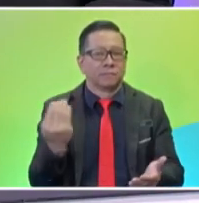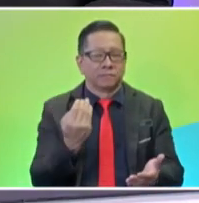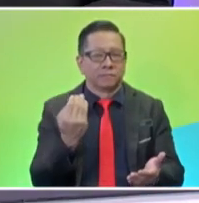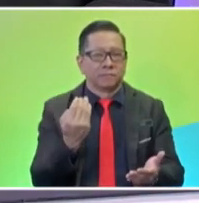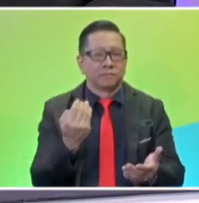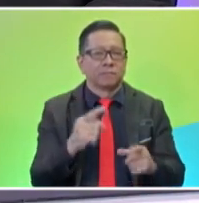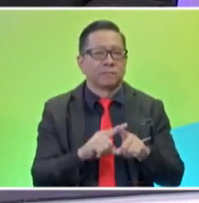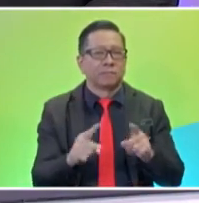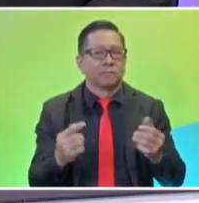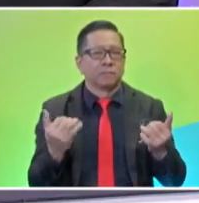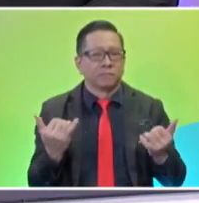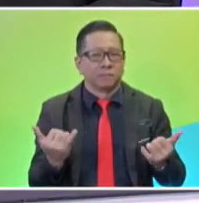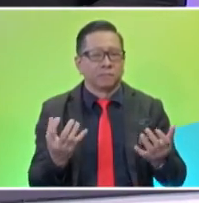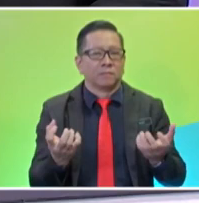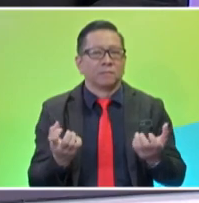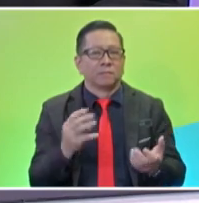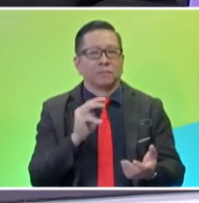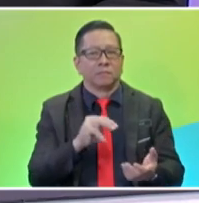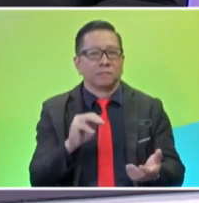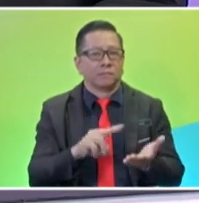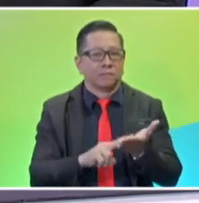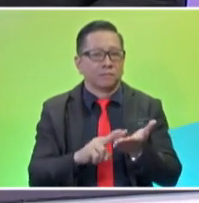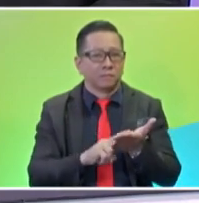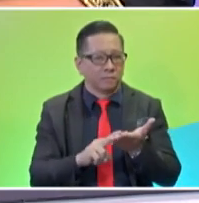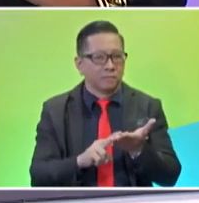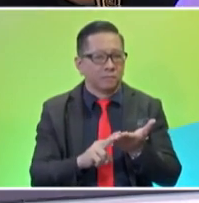nah sekarang cek guna anak muda